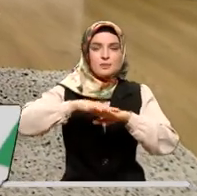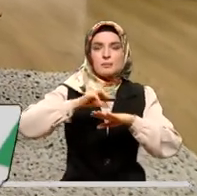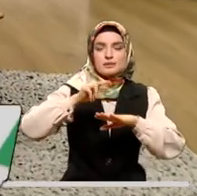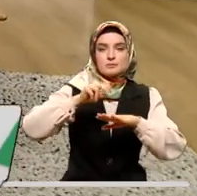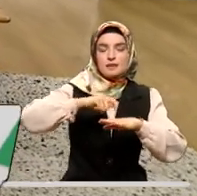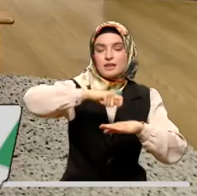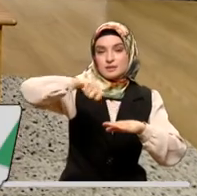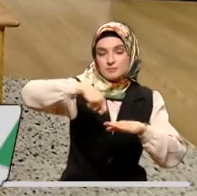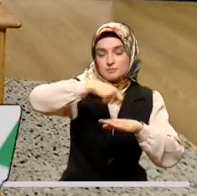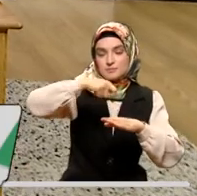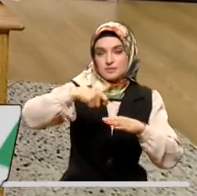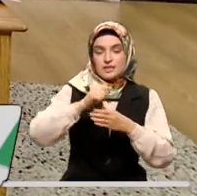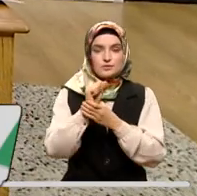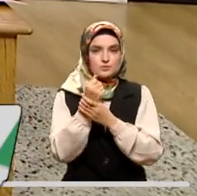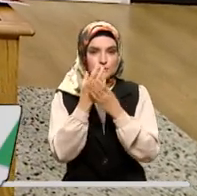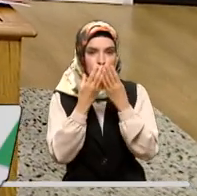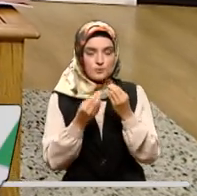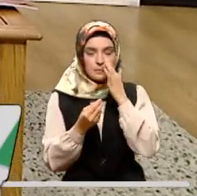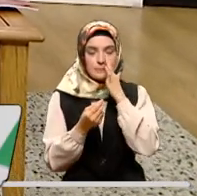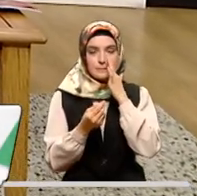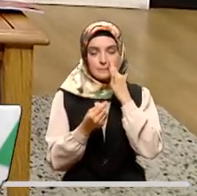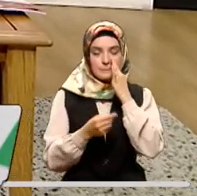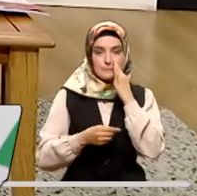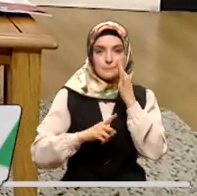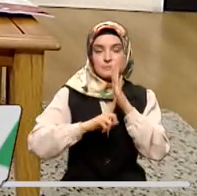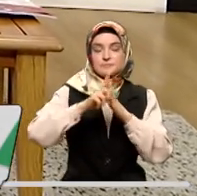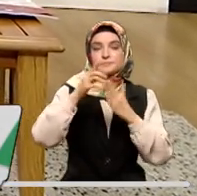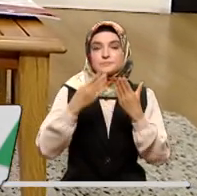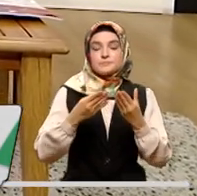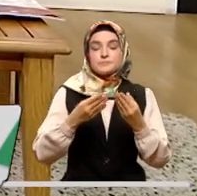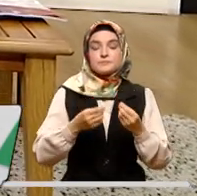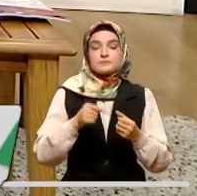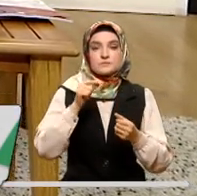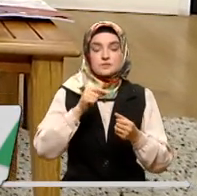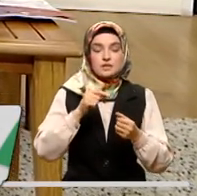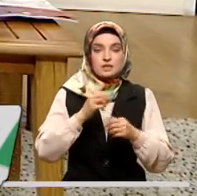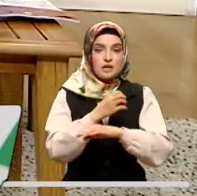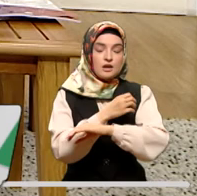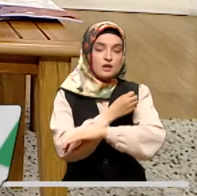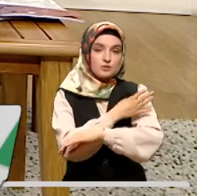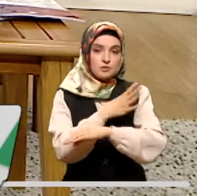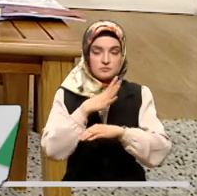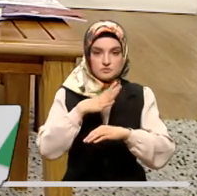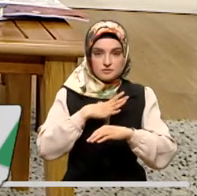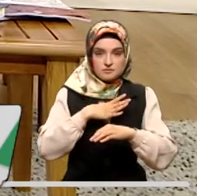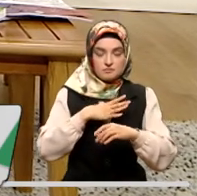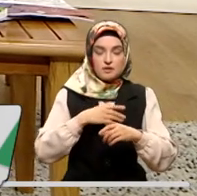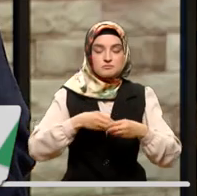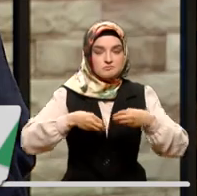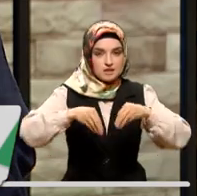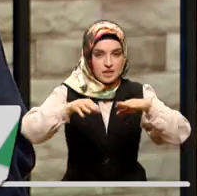becerilerini geliştirebilecek. Mesela geleneksel sanatlar atölyemiz var. Türk İslam sanatlarına ebruydu, işte